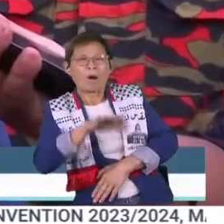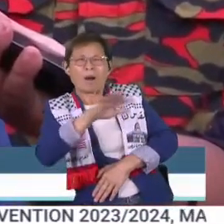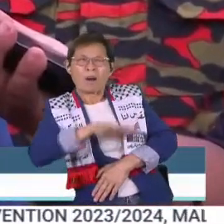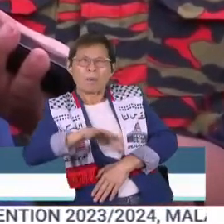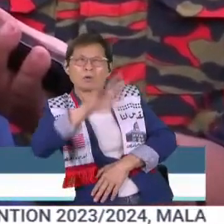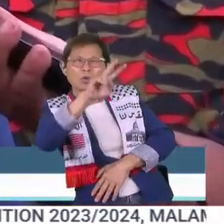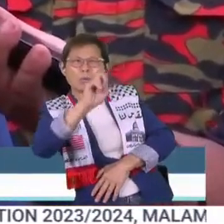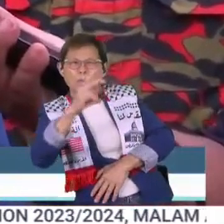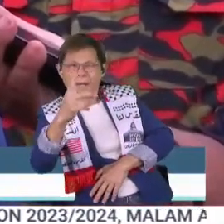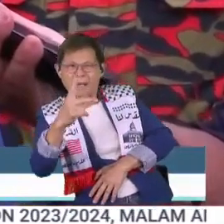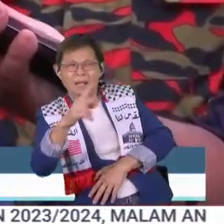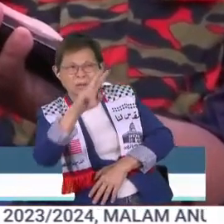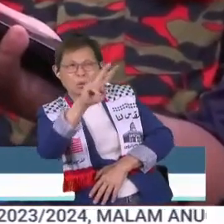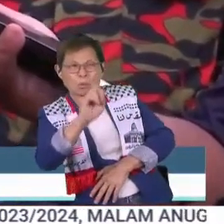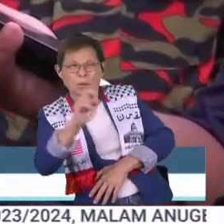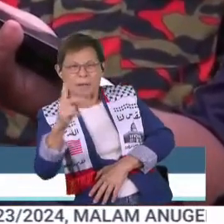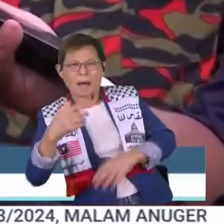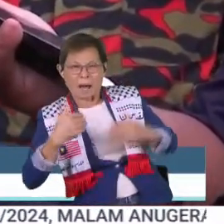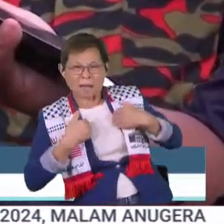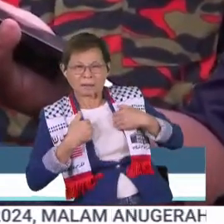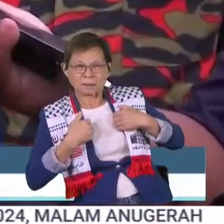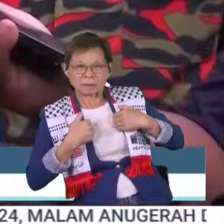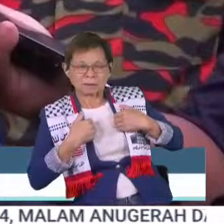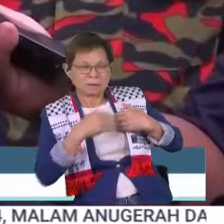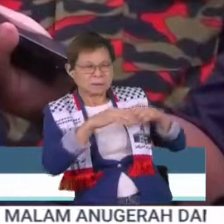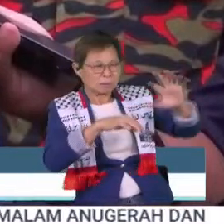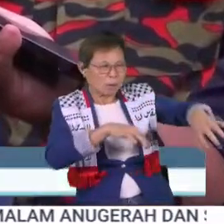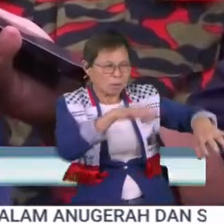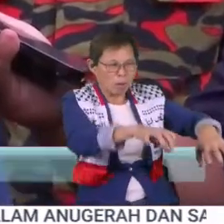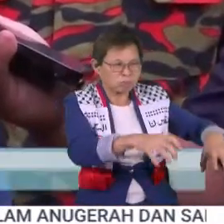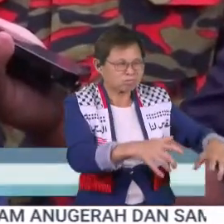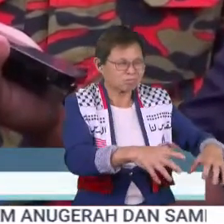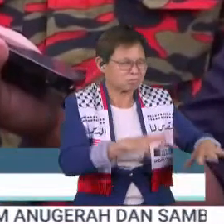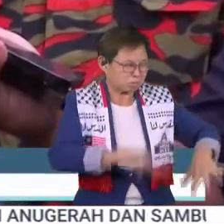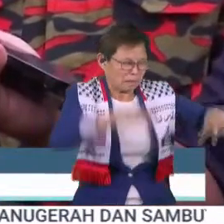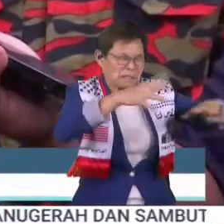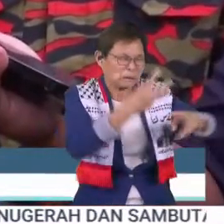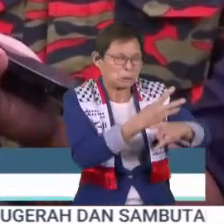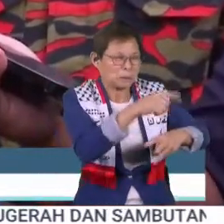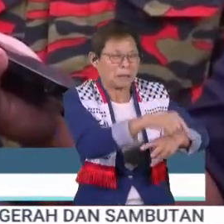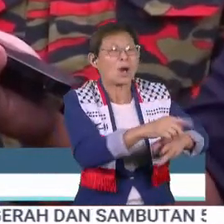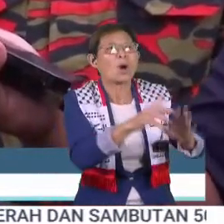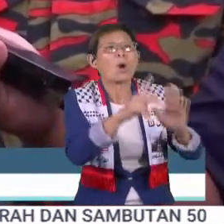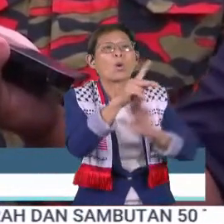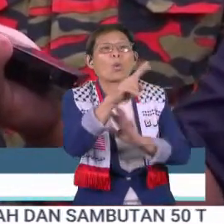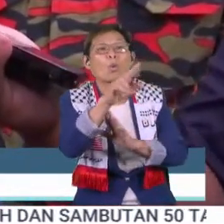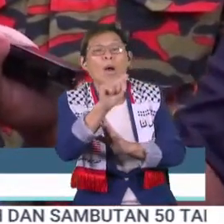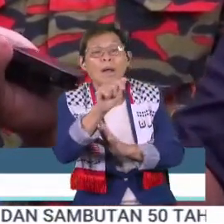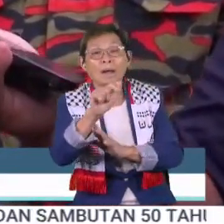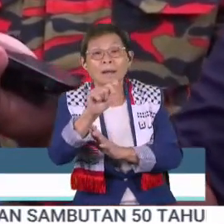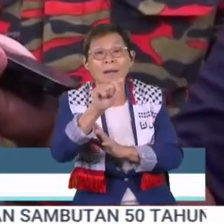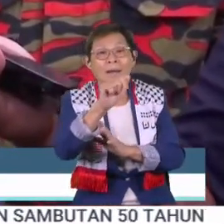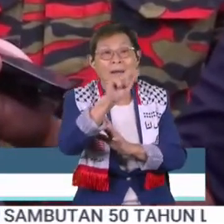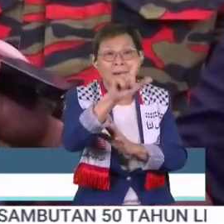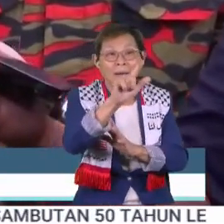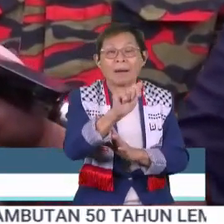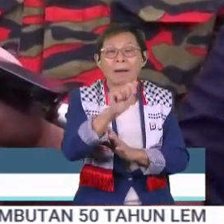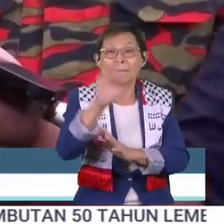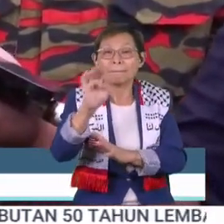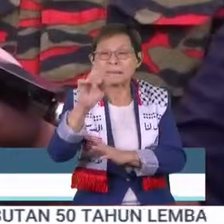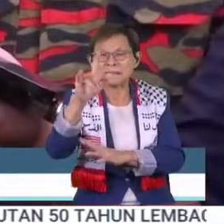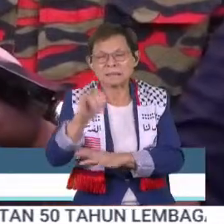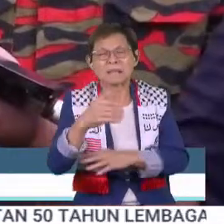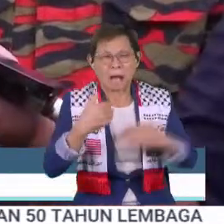tetapi ada bahagian-bahagian yang tidak terjejas teruk lah. Contohnya di Kuala Betis ada yang terjejas tetapi